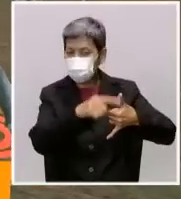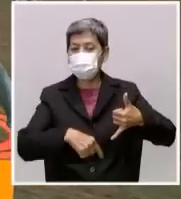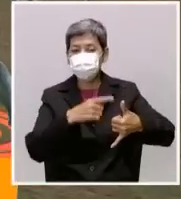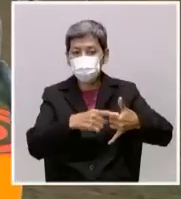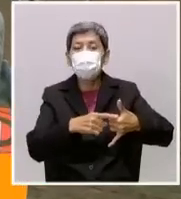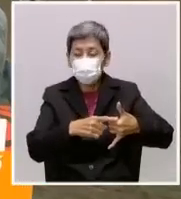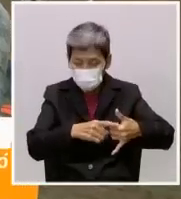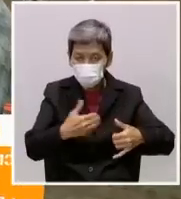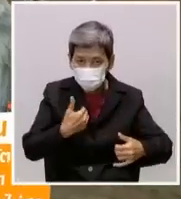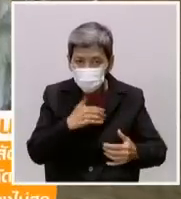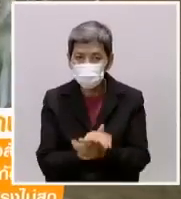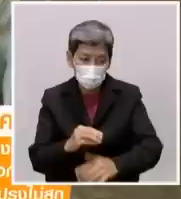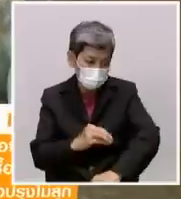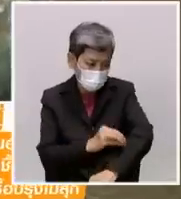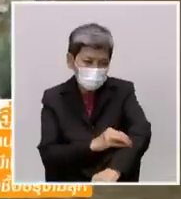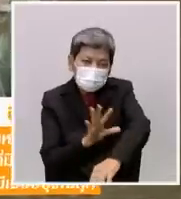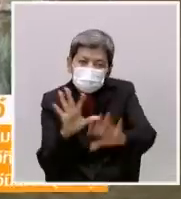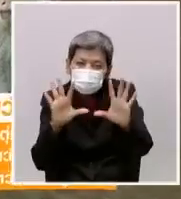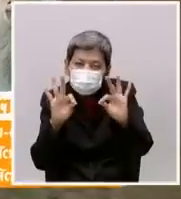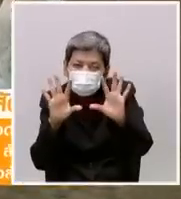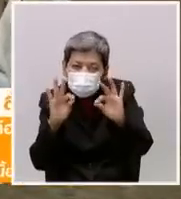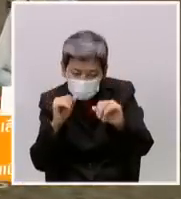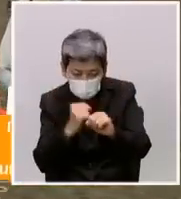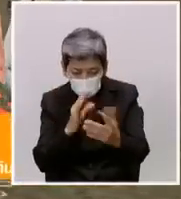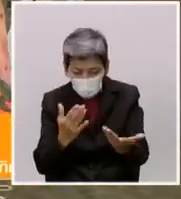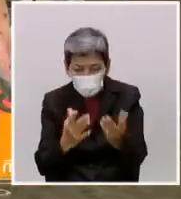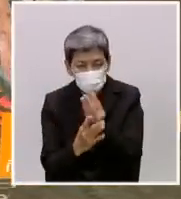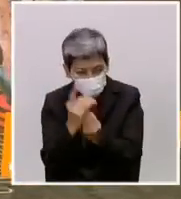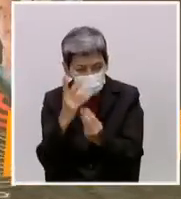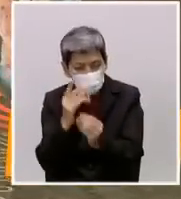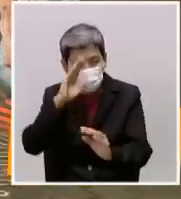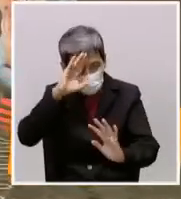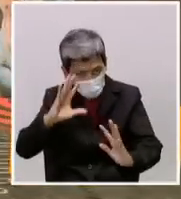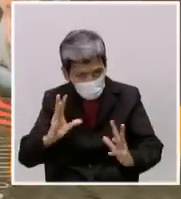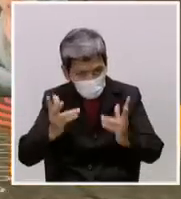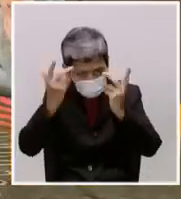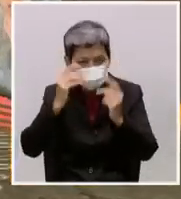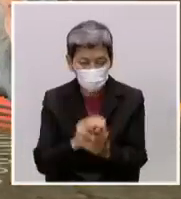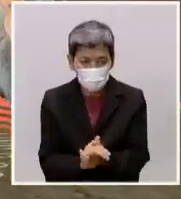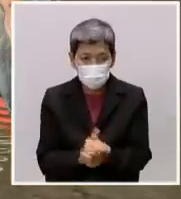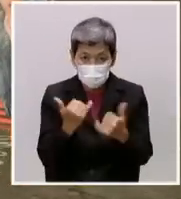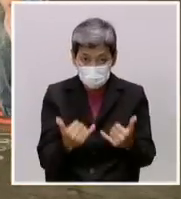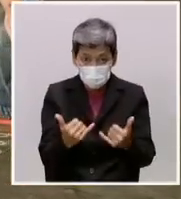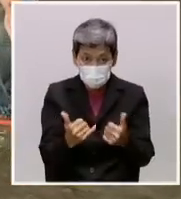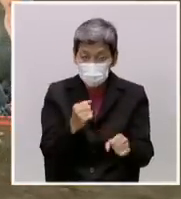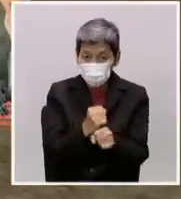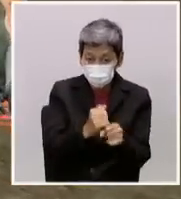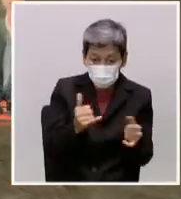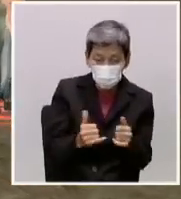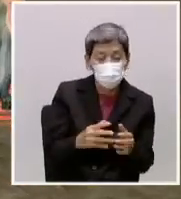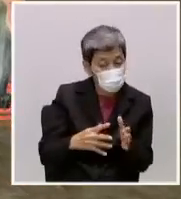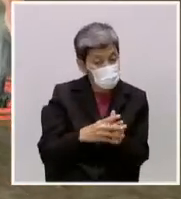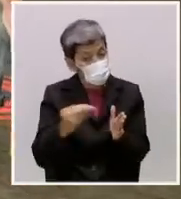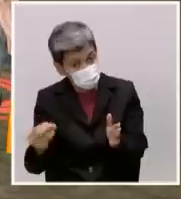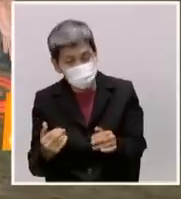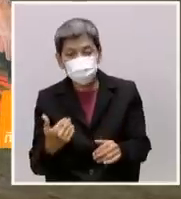ายจากนั้นจะกลายเป็นตุ่มหนองหายได้ในไม่กี่สัปดาห์นะคะเน้นย้ำว่าโรคนี้ไม่ได้ติดต่อกันได้ง่